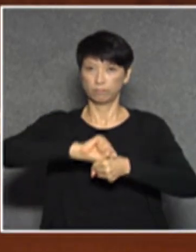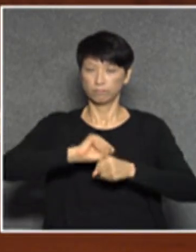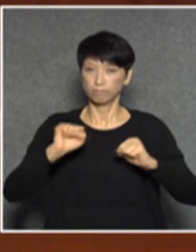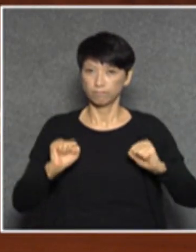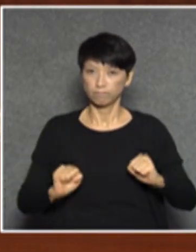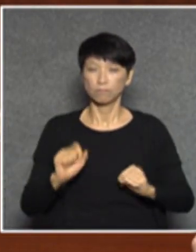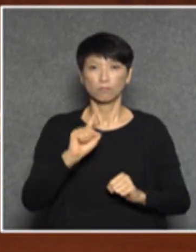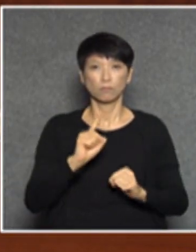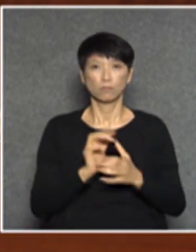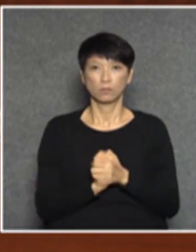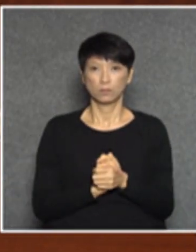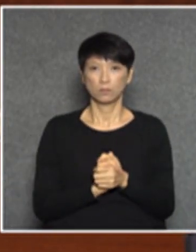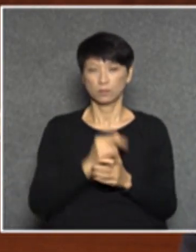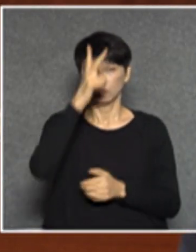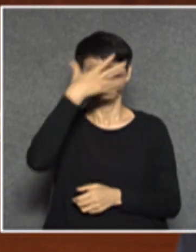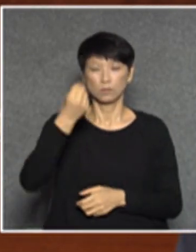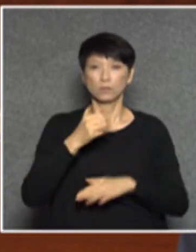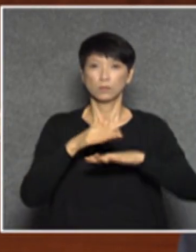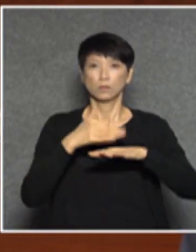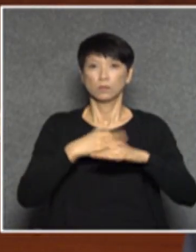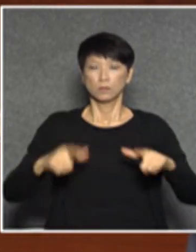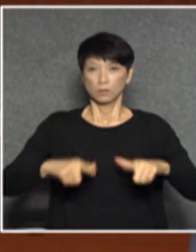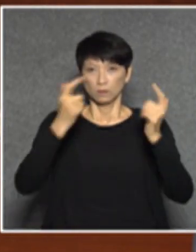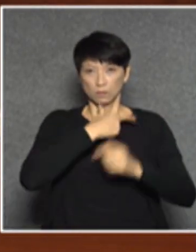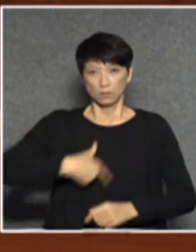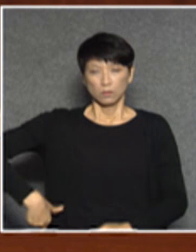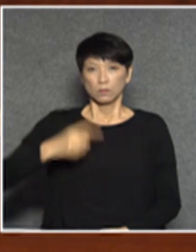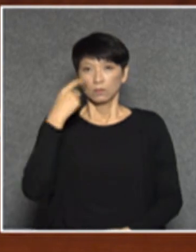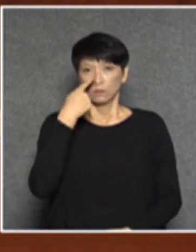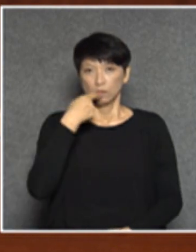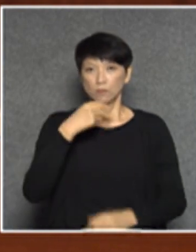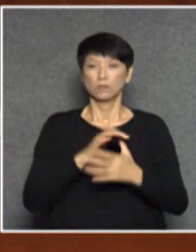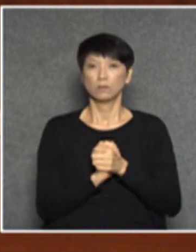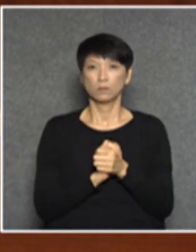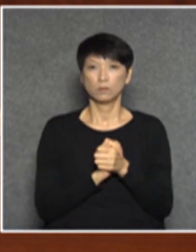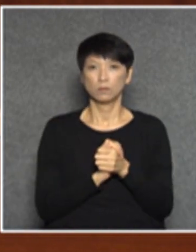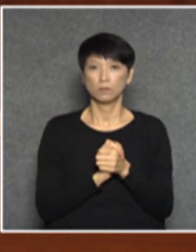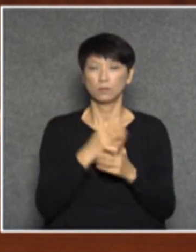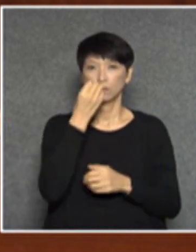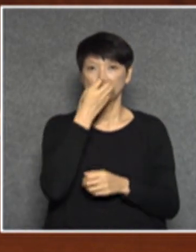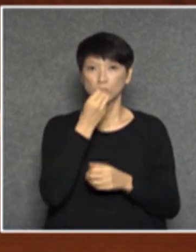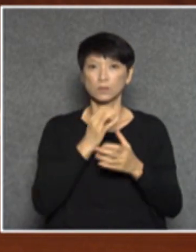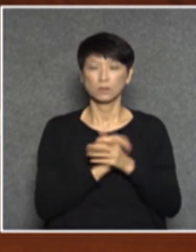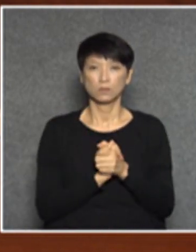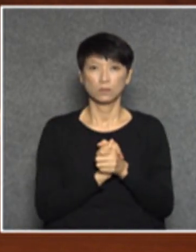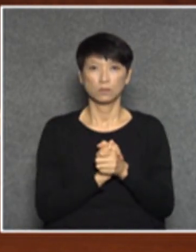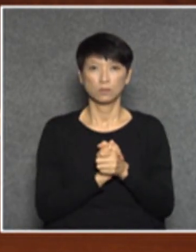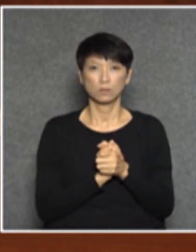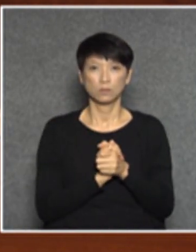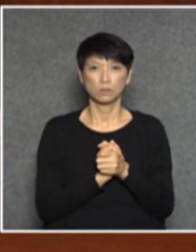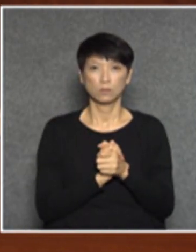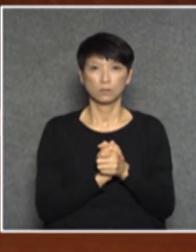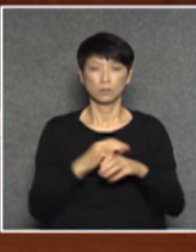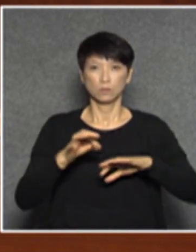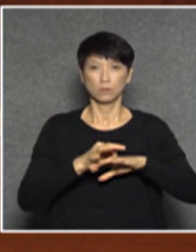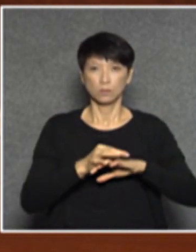官， 主席，正如林健鋒議員剛才說，香港是有一個成熟的金融市